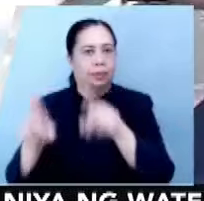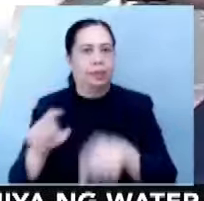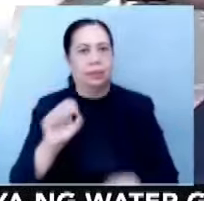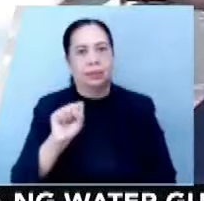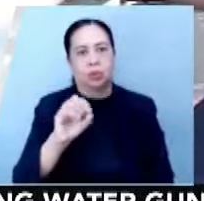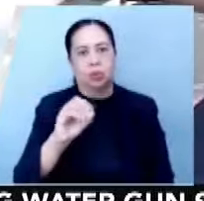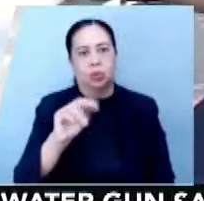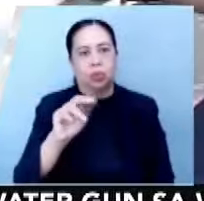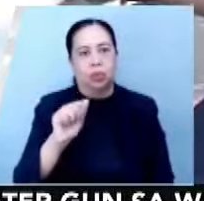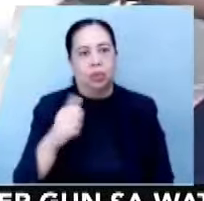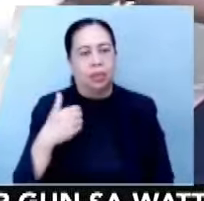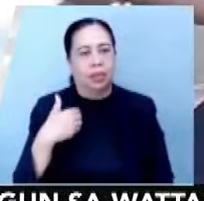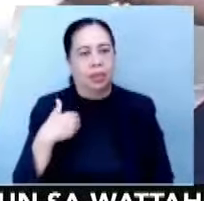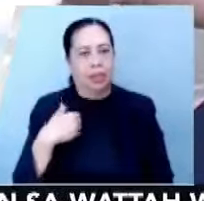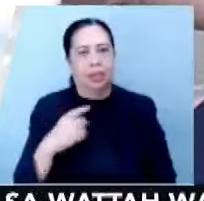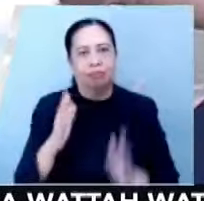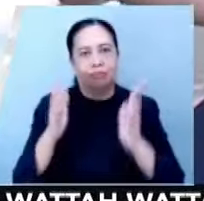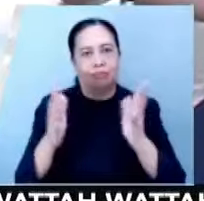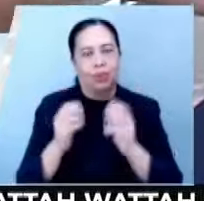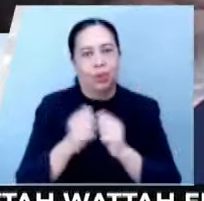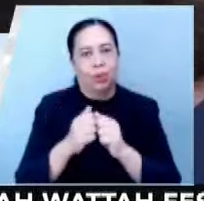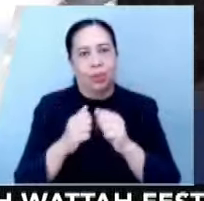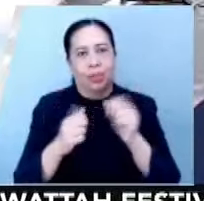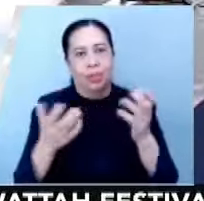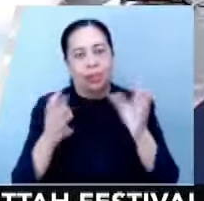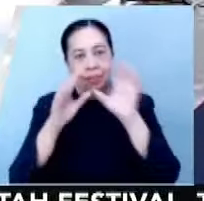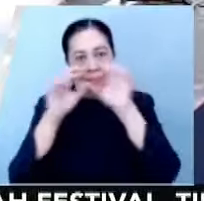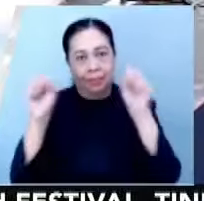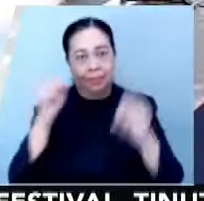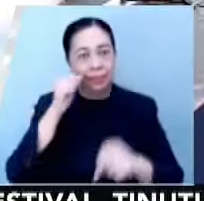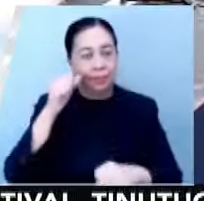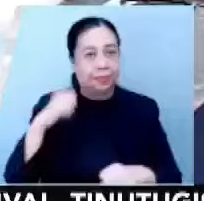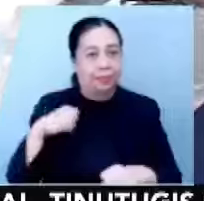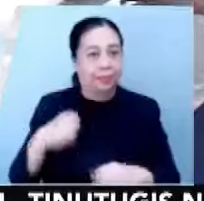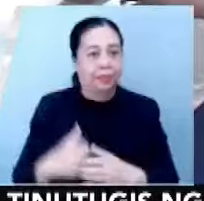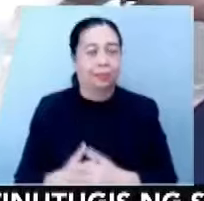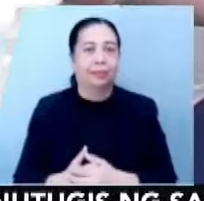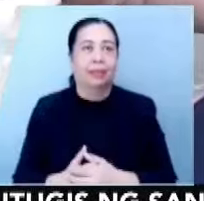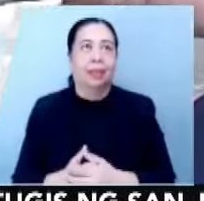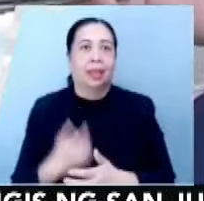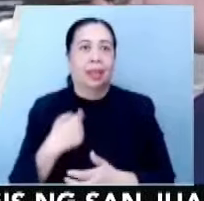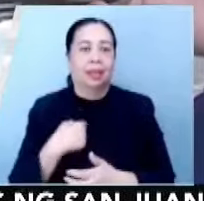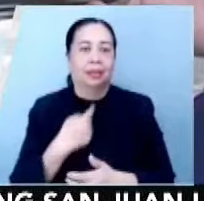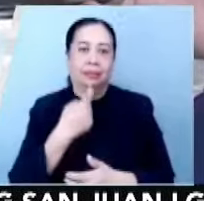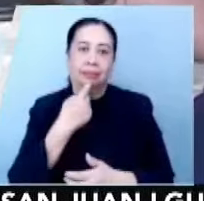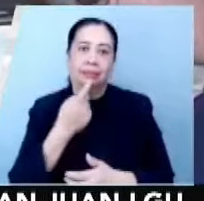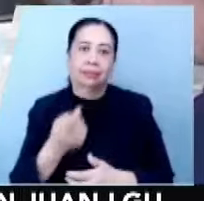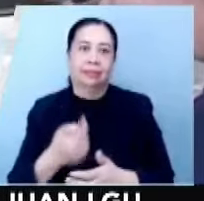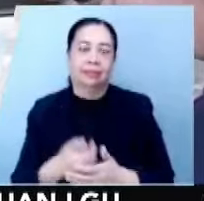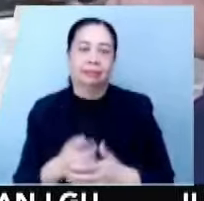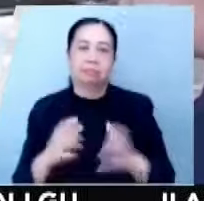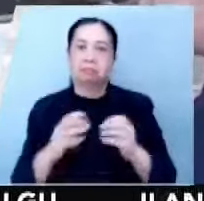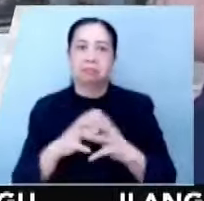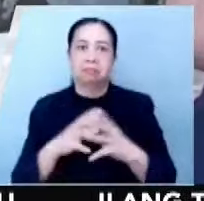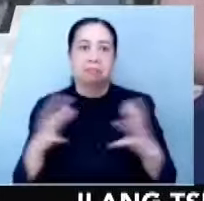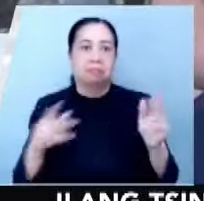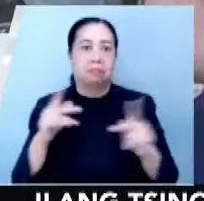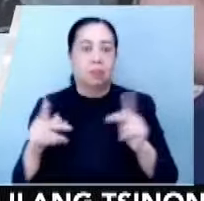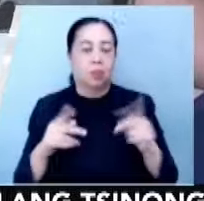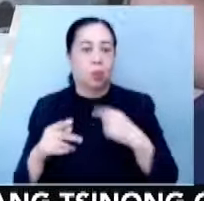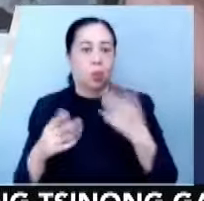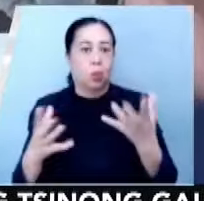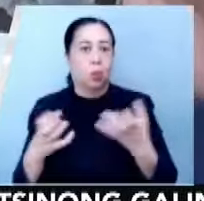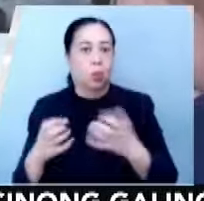had a chit-chat with the President yesterday. And I said there are a lot of people who would like to attend